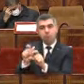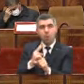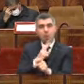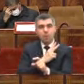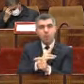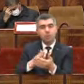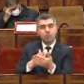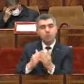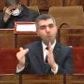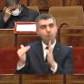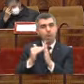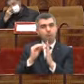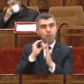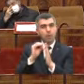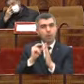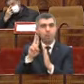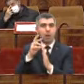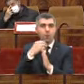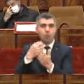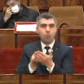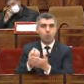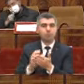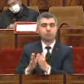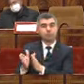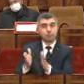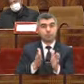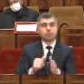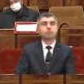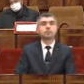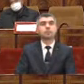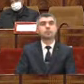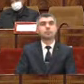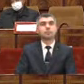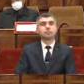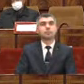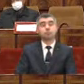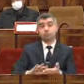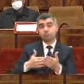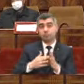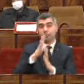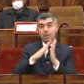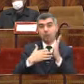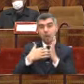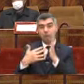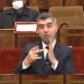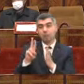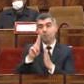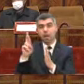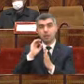انتهى كلام صاحب الجلالة حفظه الله. سيد الوزير، هذا البرنامج الملكي